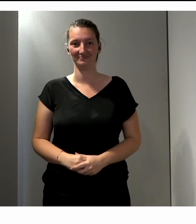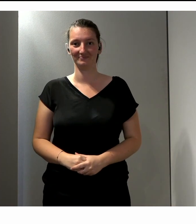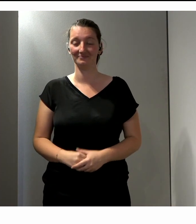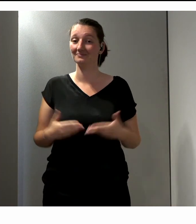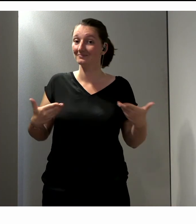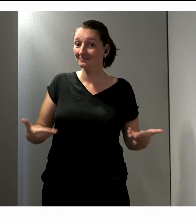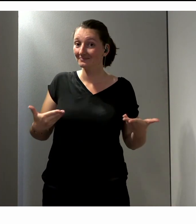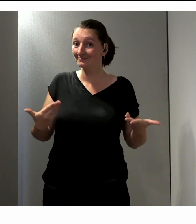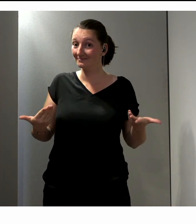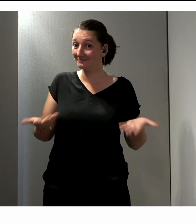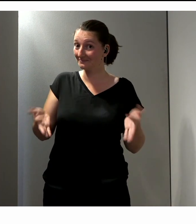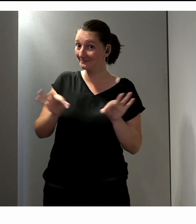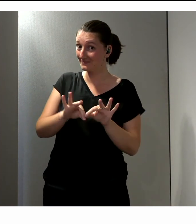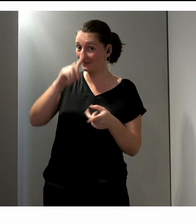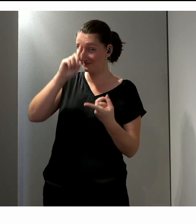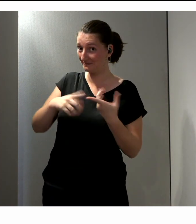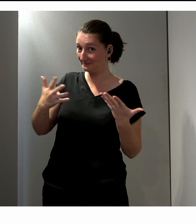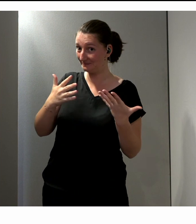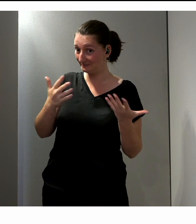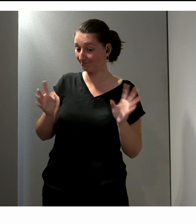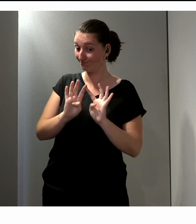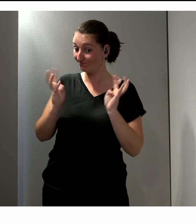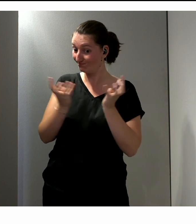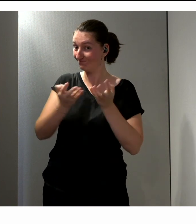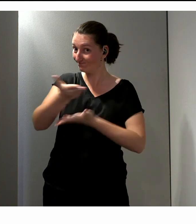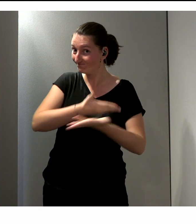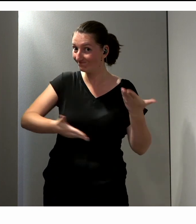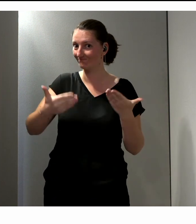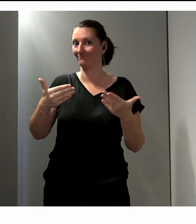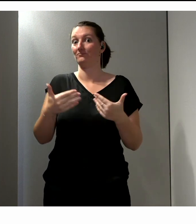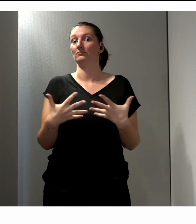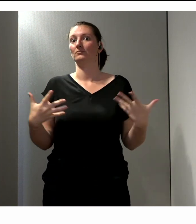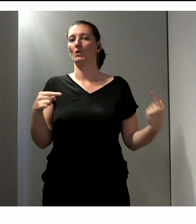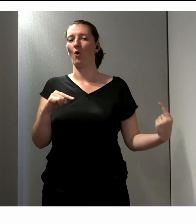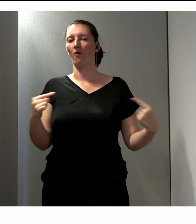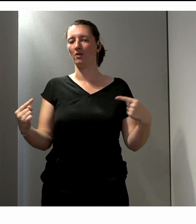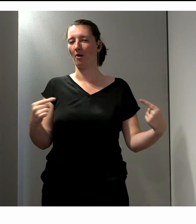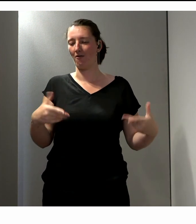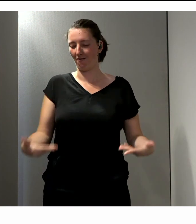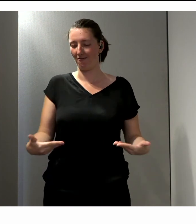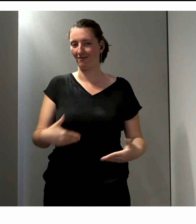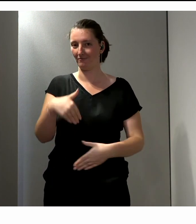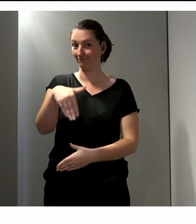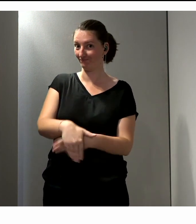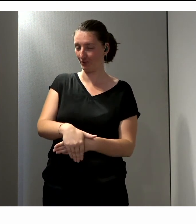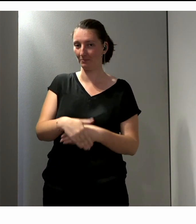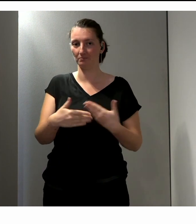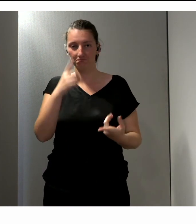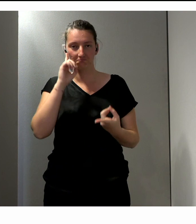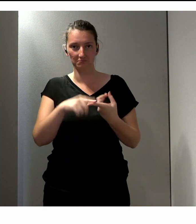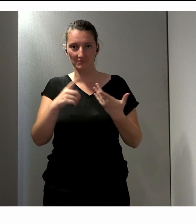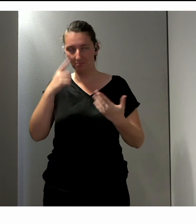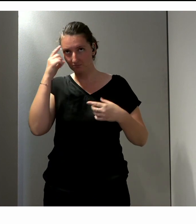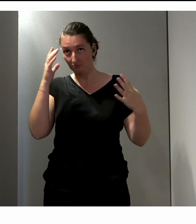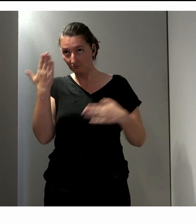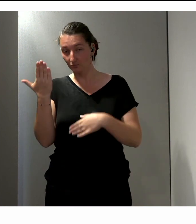Donc maintenant, nous nous retrouvons pour la table ronde suivante, c'est le grand débat final de la journée, donc qui va porter justement sur la question de la